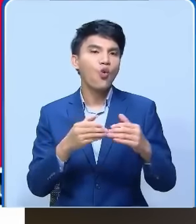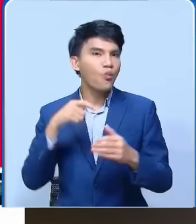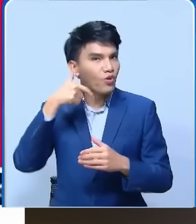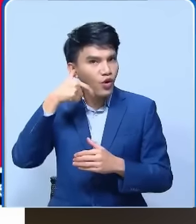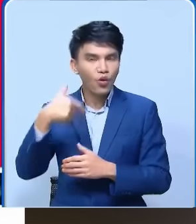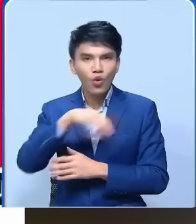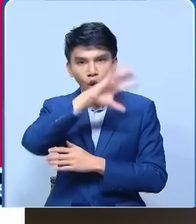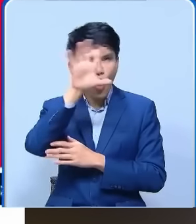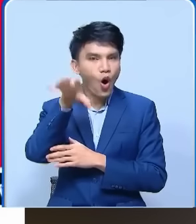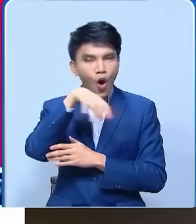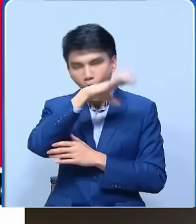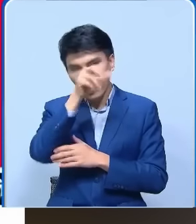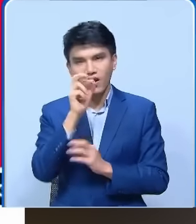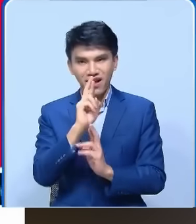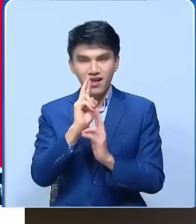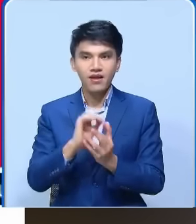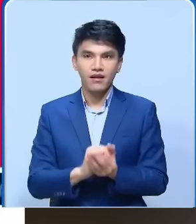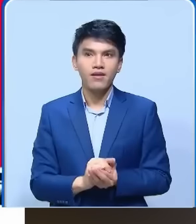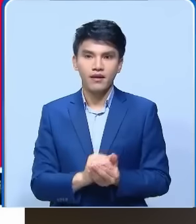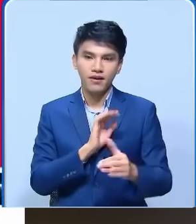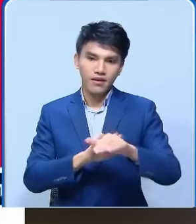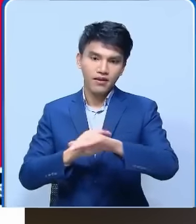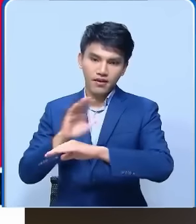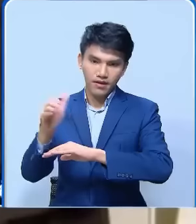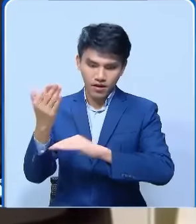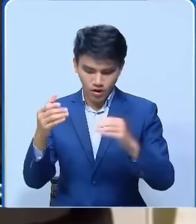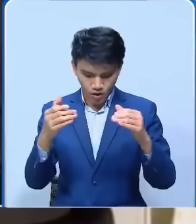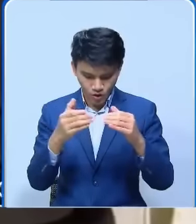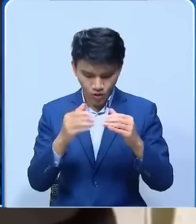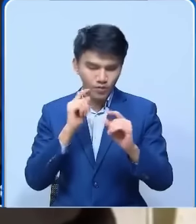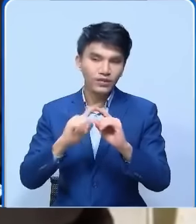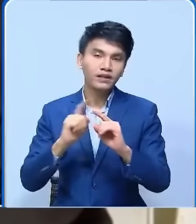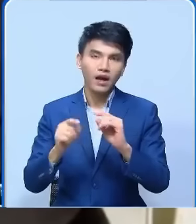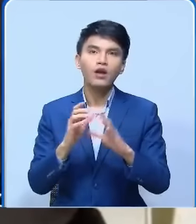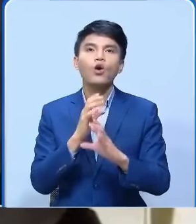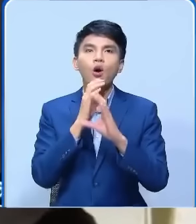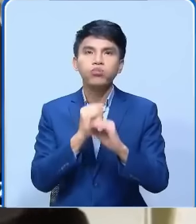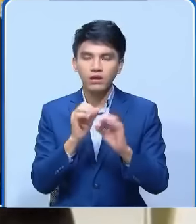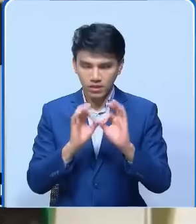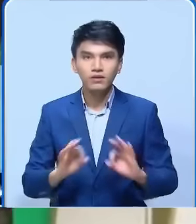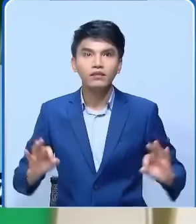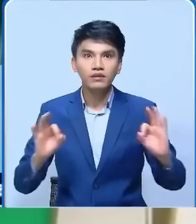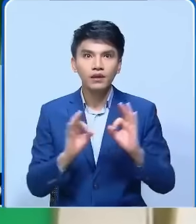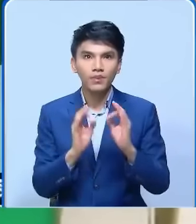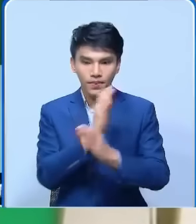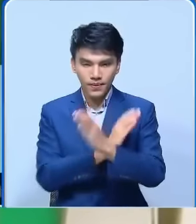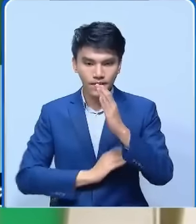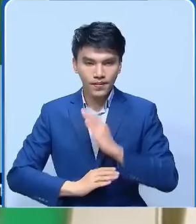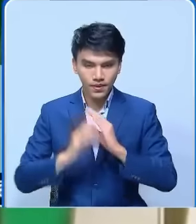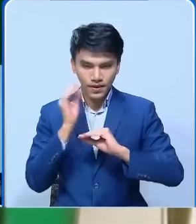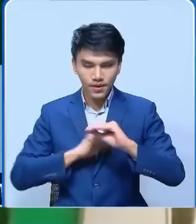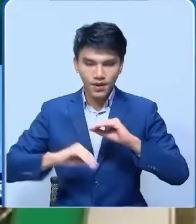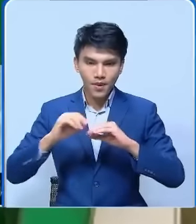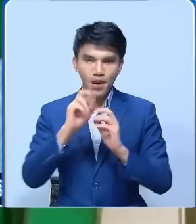ซ็นเตอร์ต้องระวังกันเลยชมคะเตือนเลยนะสำหรับกลุ่มเปราะบางค่ะโดยเฉพาะผู้สูงอายุแล้วก็ผู้พิการเพิ่มความระมั